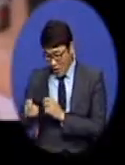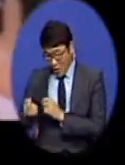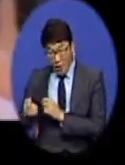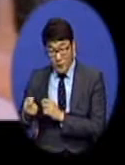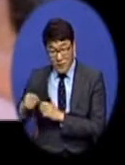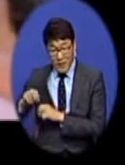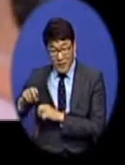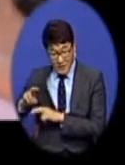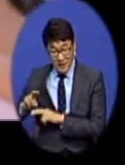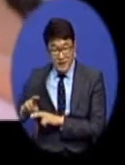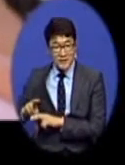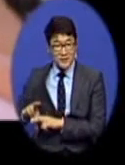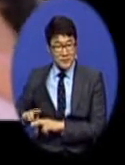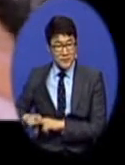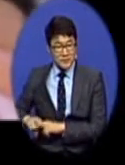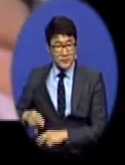내 옆자리